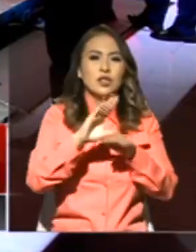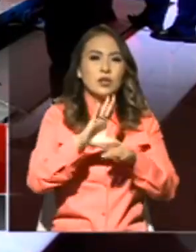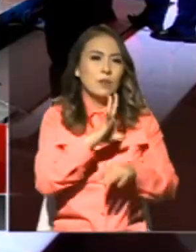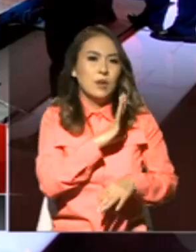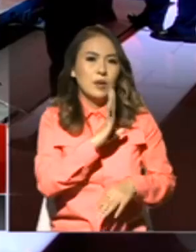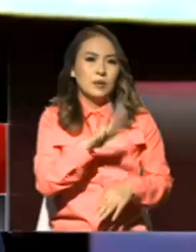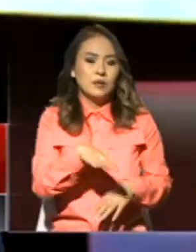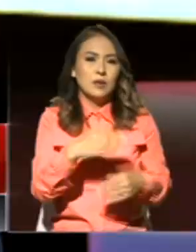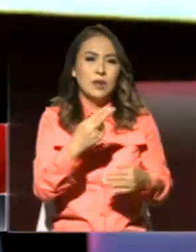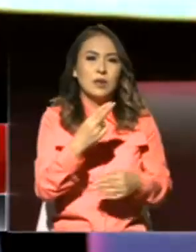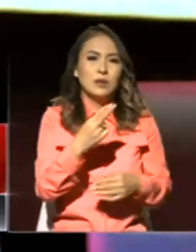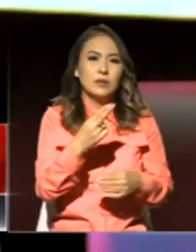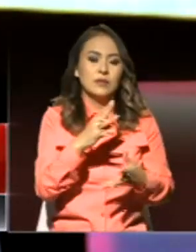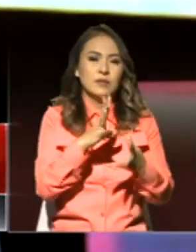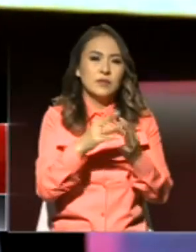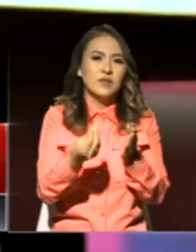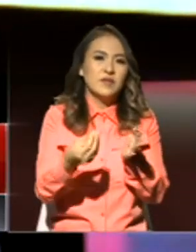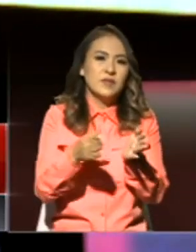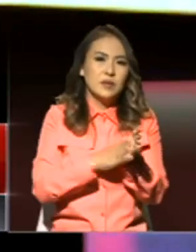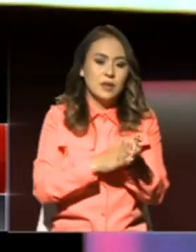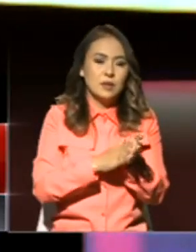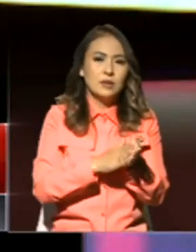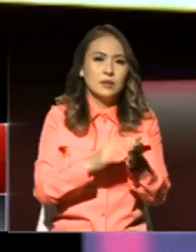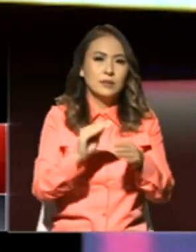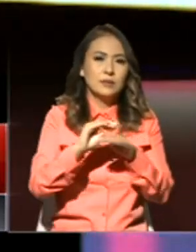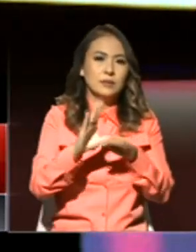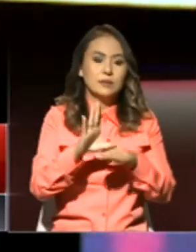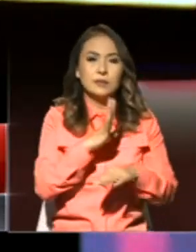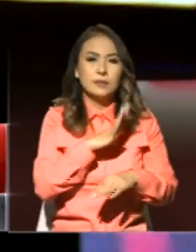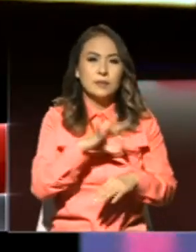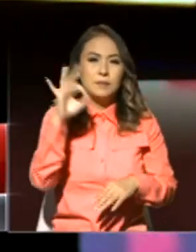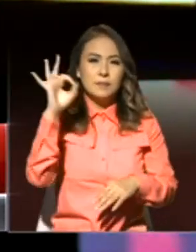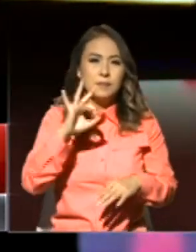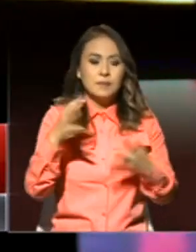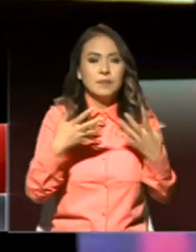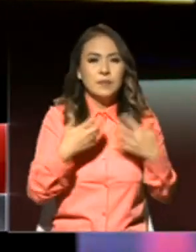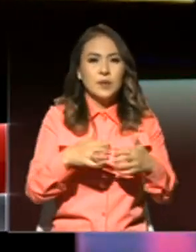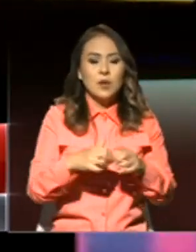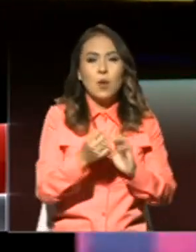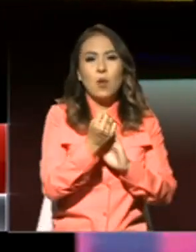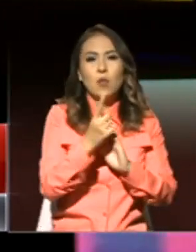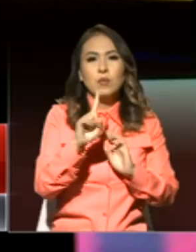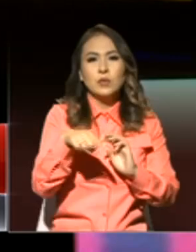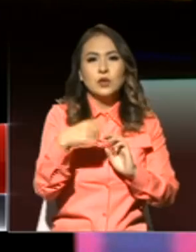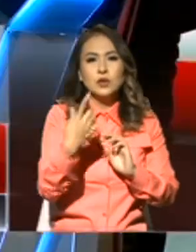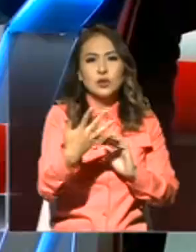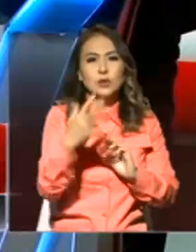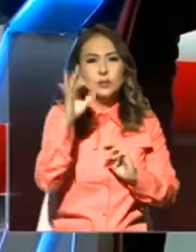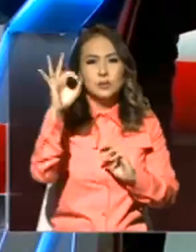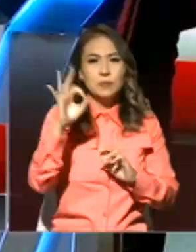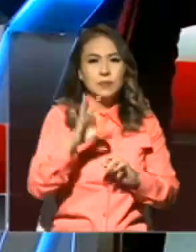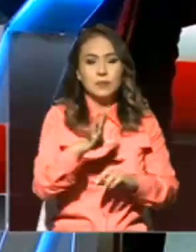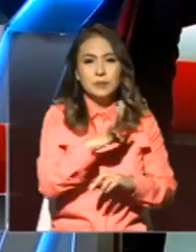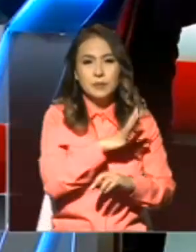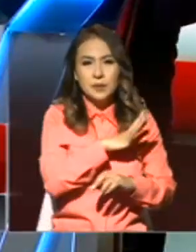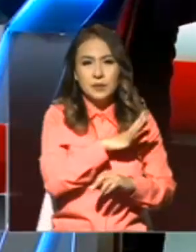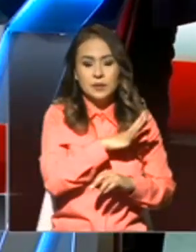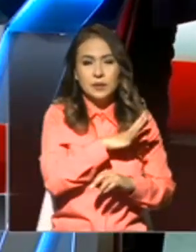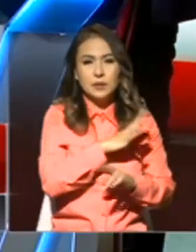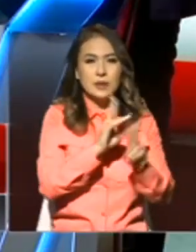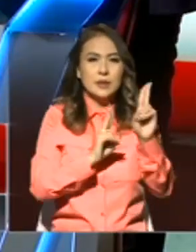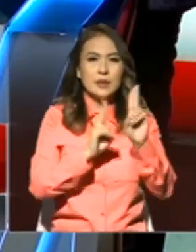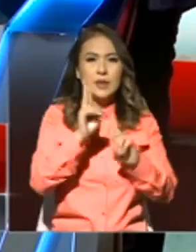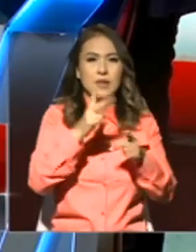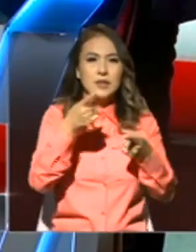адамдарға дифференциальный ставка деп біз, яғни жинамаған адамдардың пайыздық мөлшерлемесі 11.5-ға дейін көтерілді. Ол бірінші сигнал. Яғни